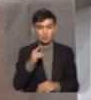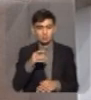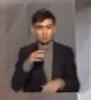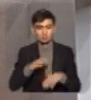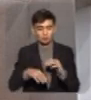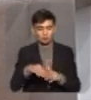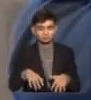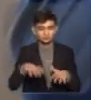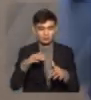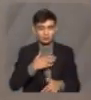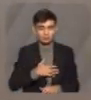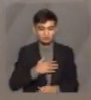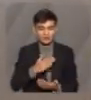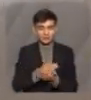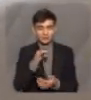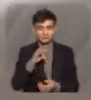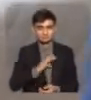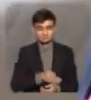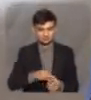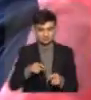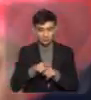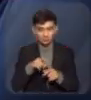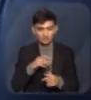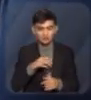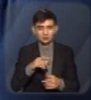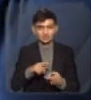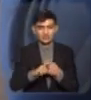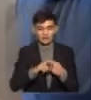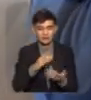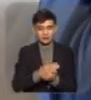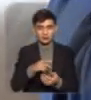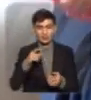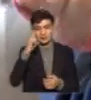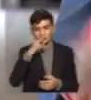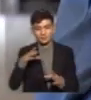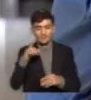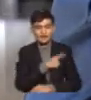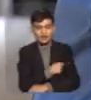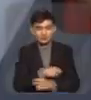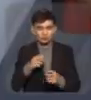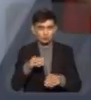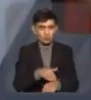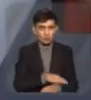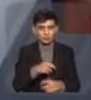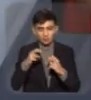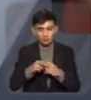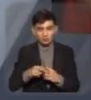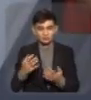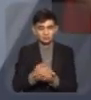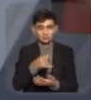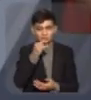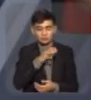ручки, нарушена моторика кишечника. Казахстанские врачи долго не могли найти причину. Разобраться удалось только после того, как родители